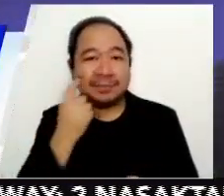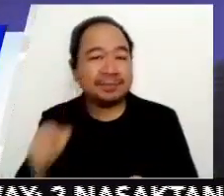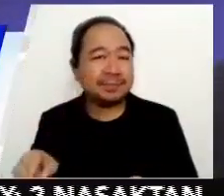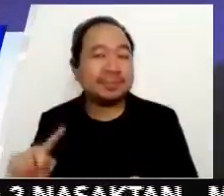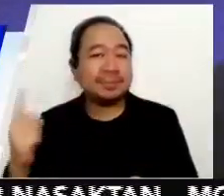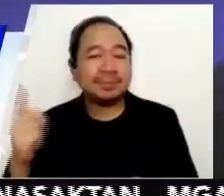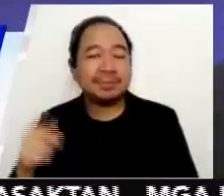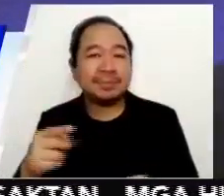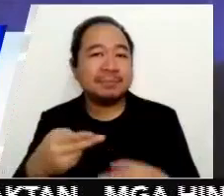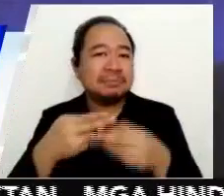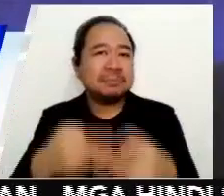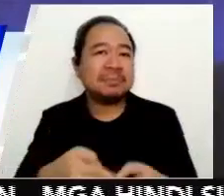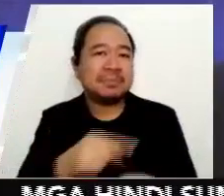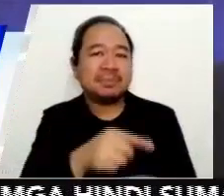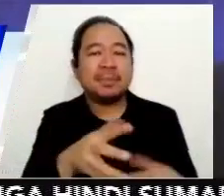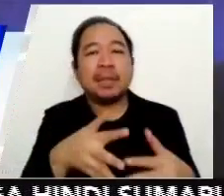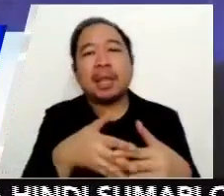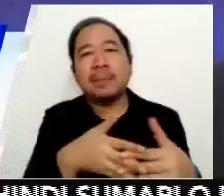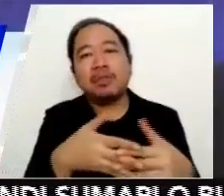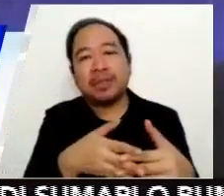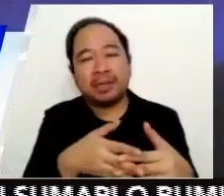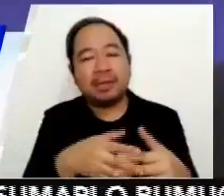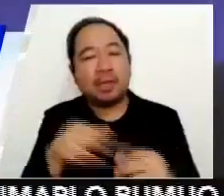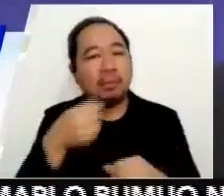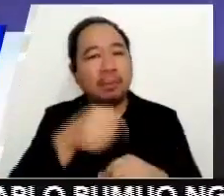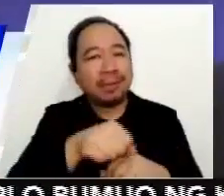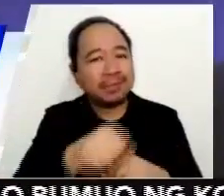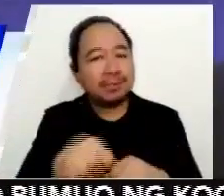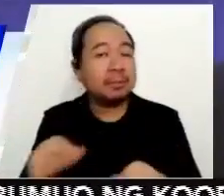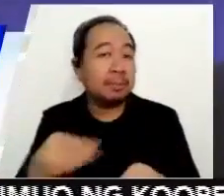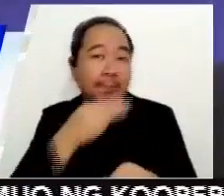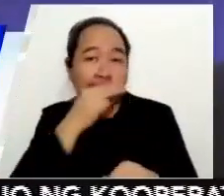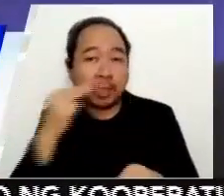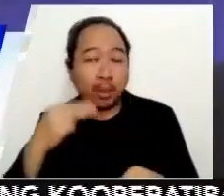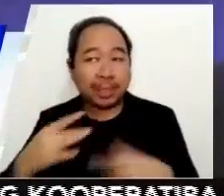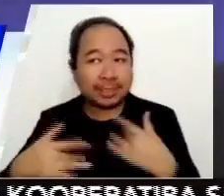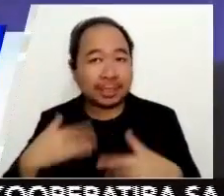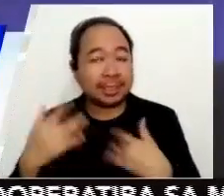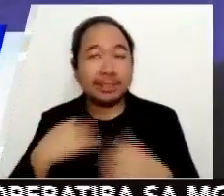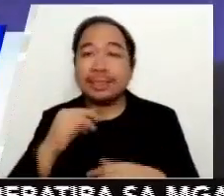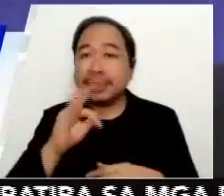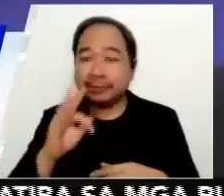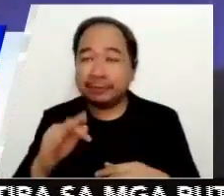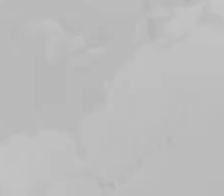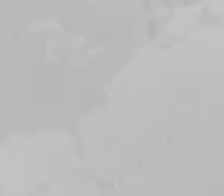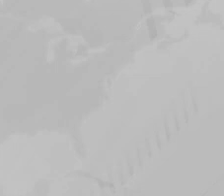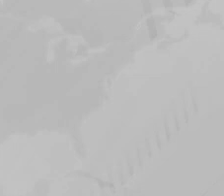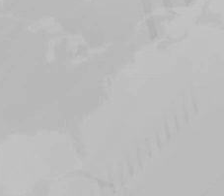pangalan ng Amerika na boxer. Excited daw si Pacquiao sakaling matuloy ang kanilang laban.